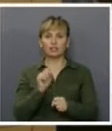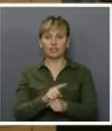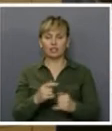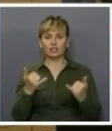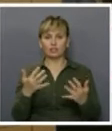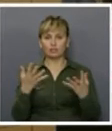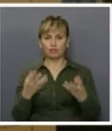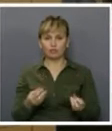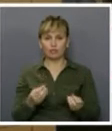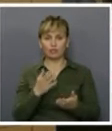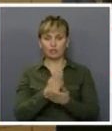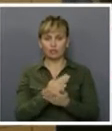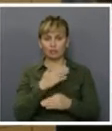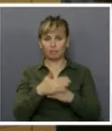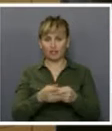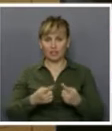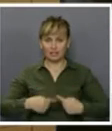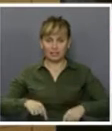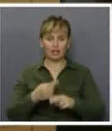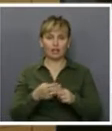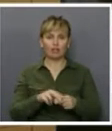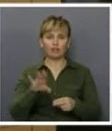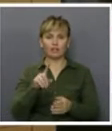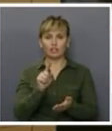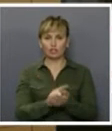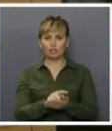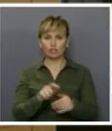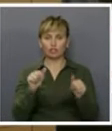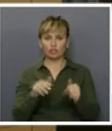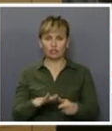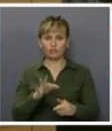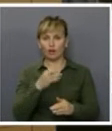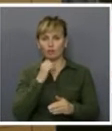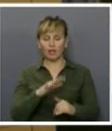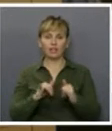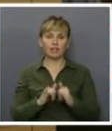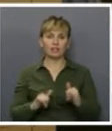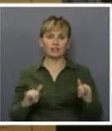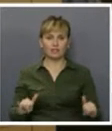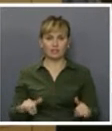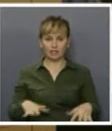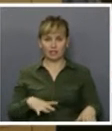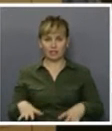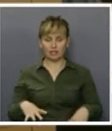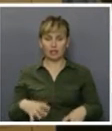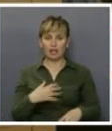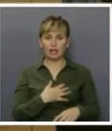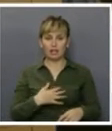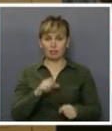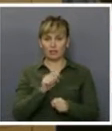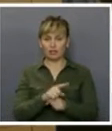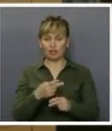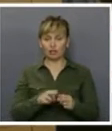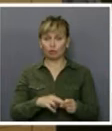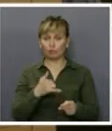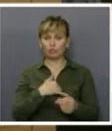сегодняшний день стоят перед ассоциацией, которые вы должны решить во благо развития данного рынка? Глобальная задача, которую мы сейчас